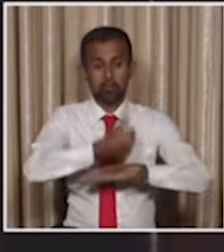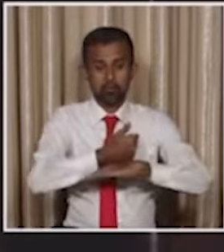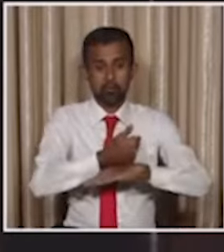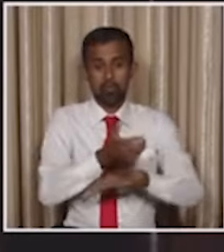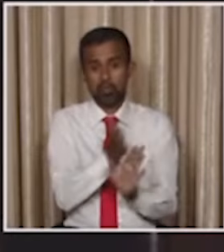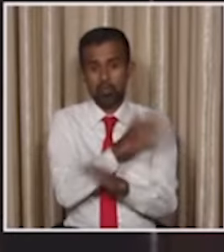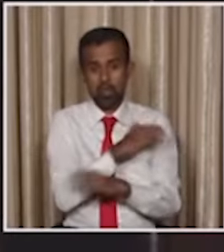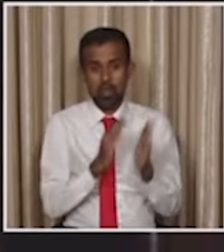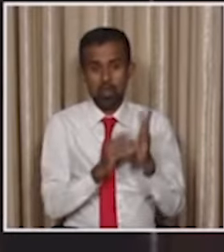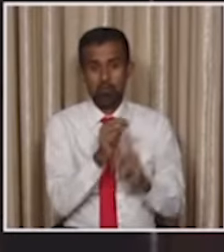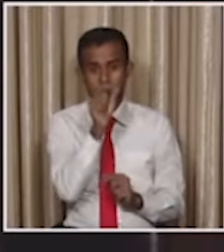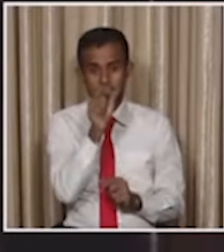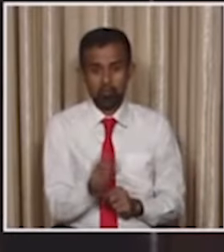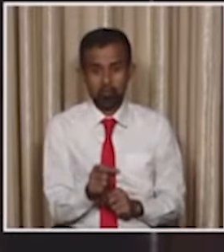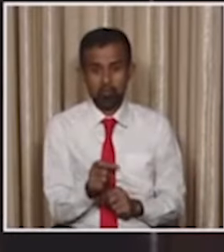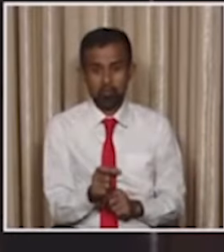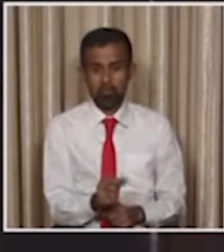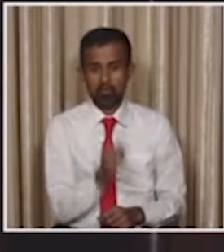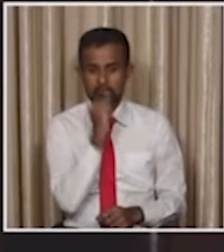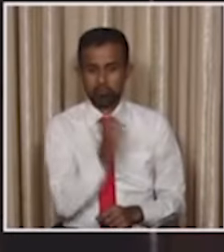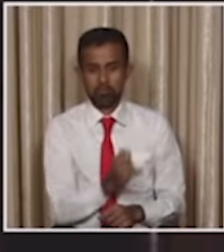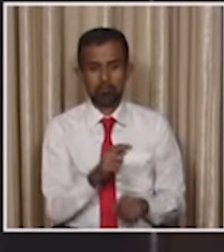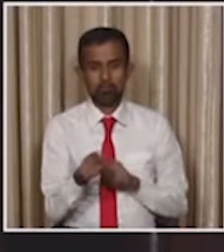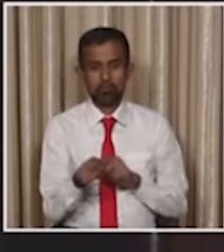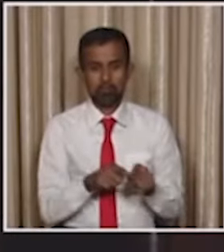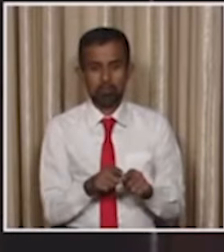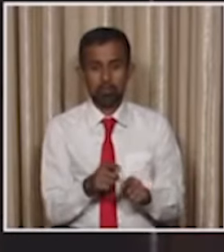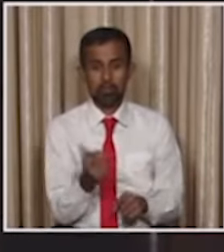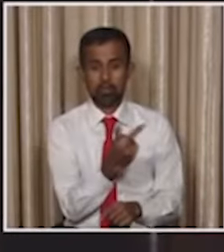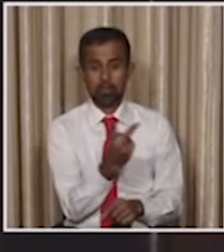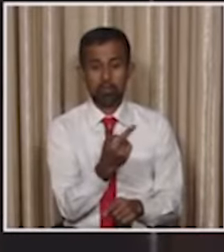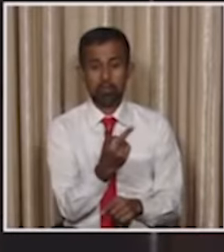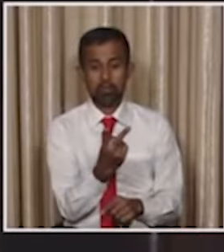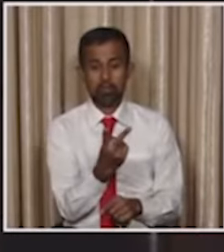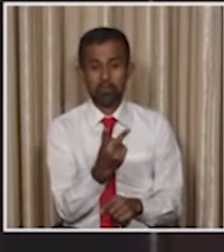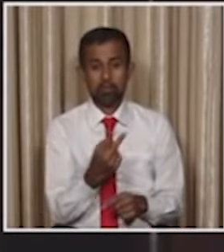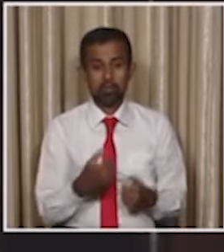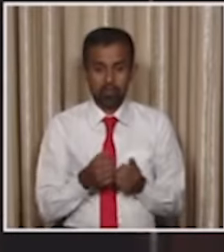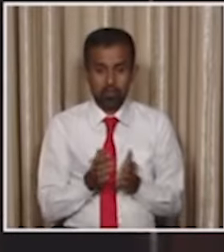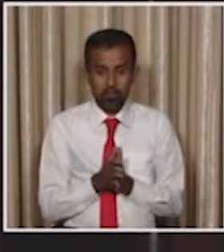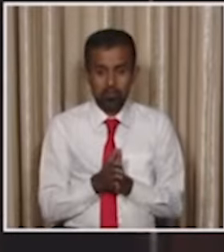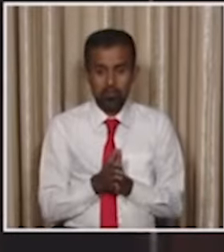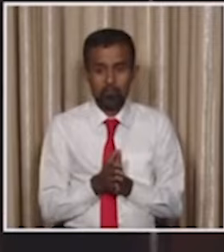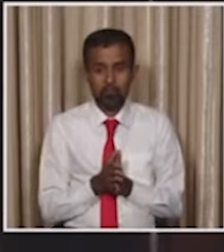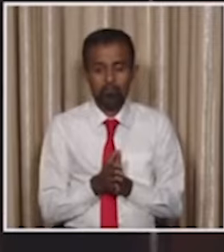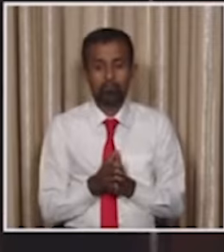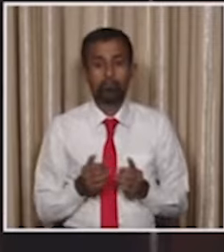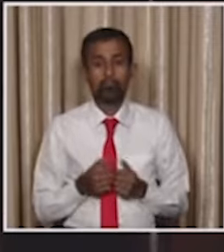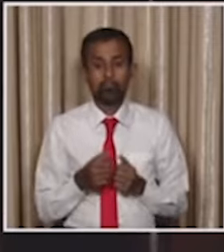හිටපු ඇමතිටයි මුරණ්ඩු විදිහට දෙන්න දෙපැත්තට තමන්ගේ